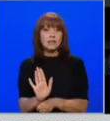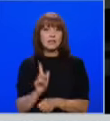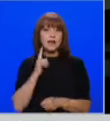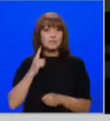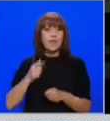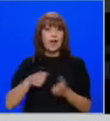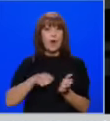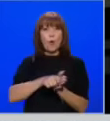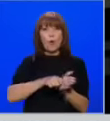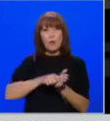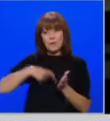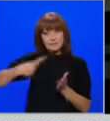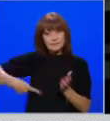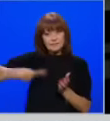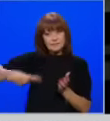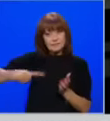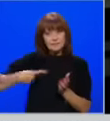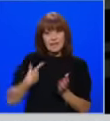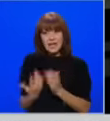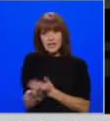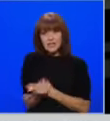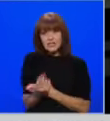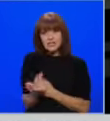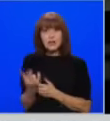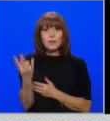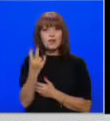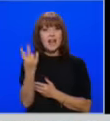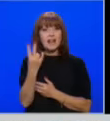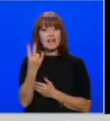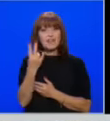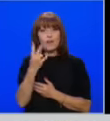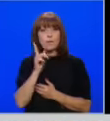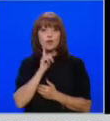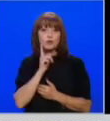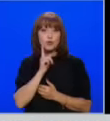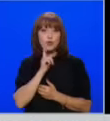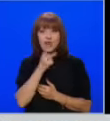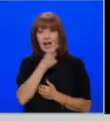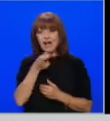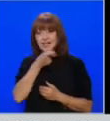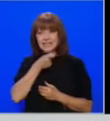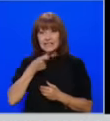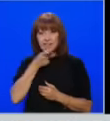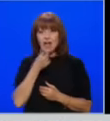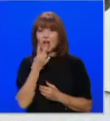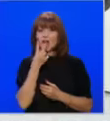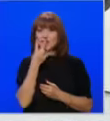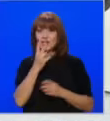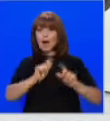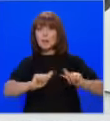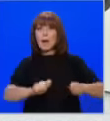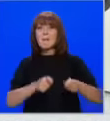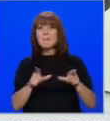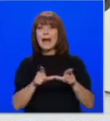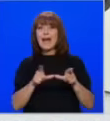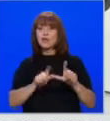гуми. Изтичах аз и още двама господина от заведението. Видяхме маратонки на пешеходната пътека и